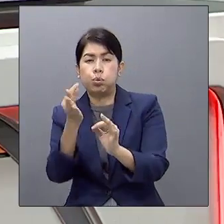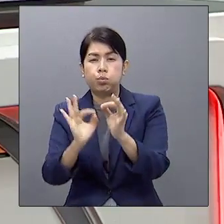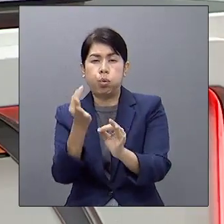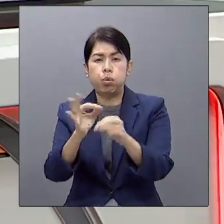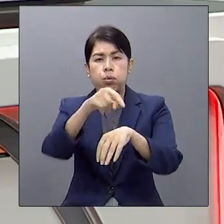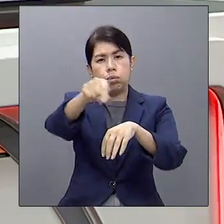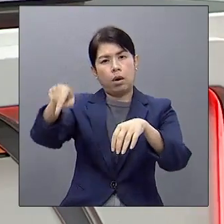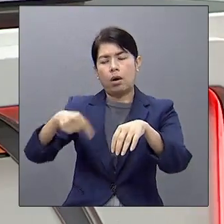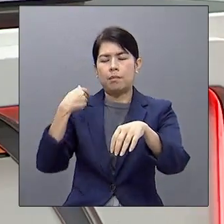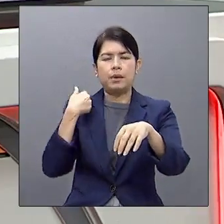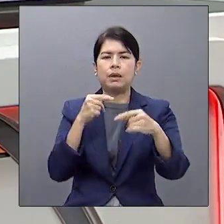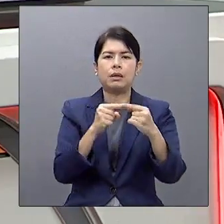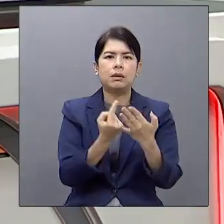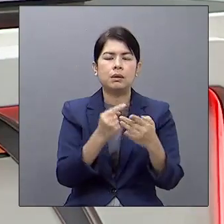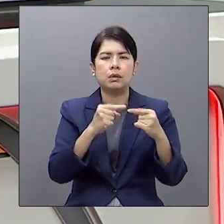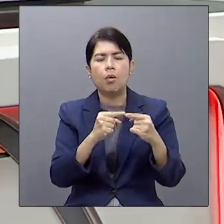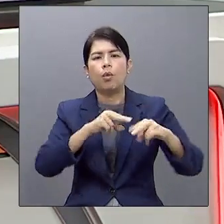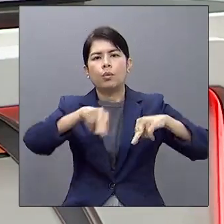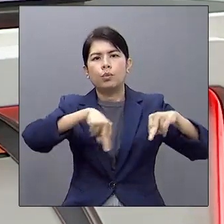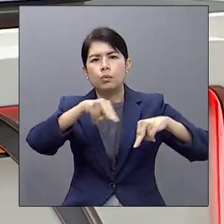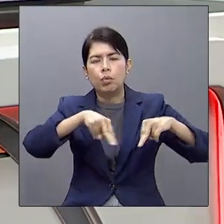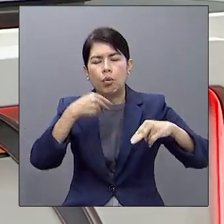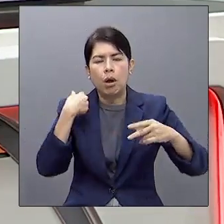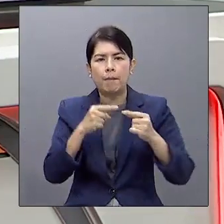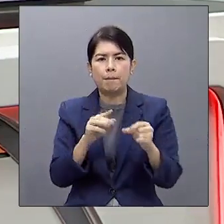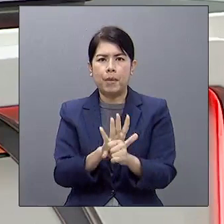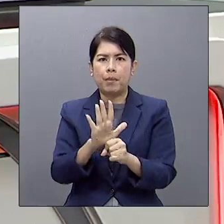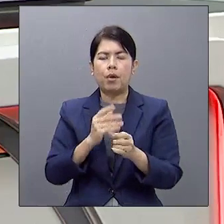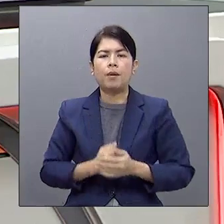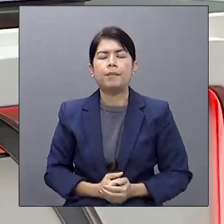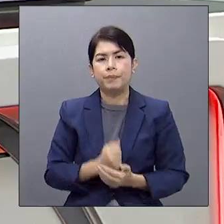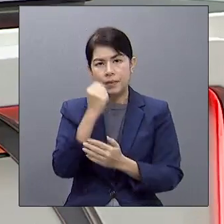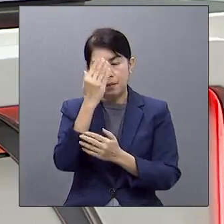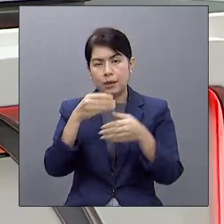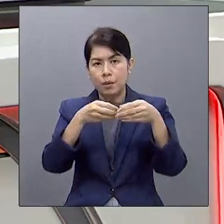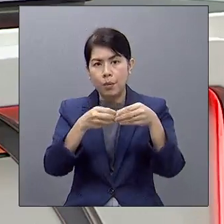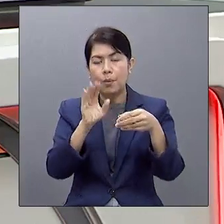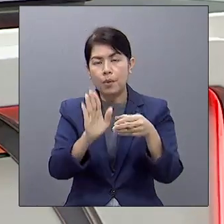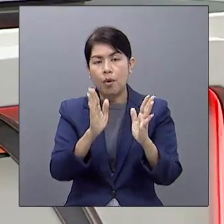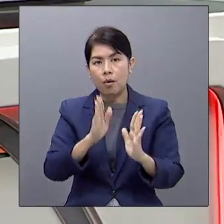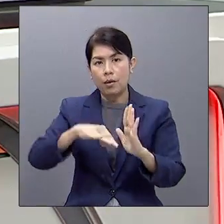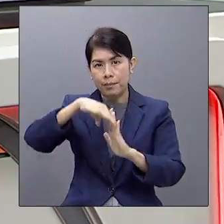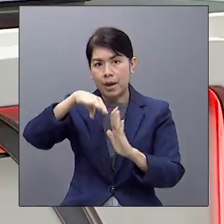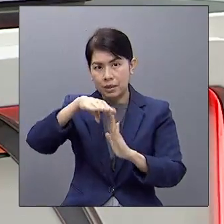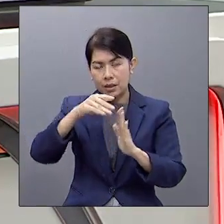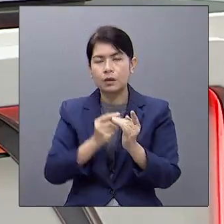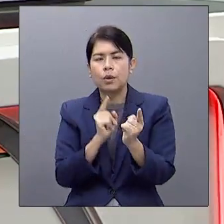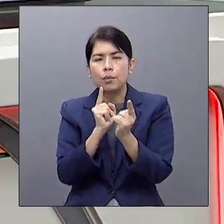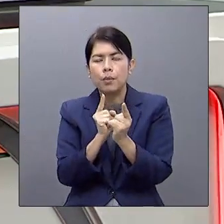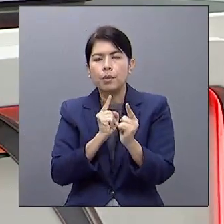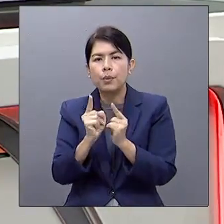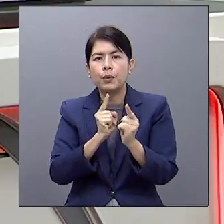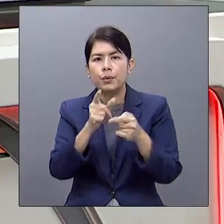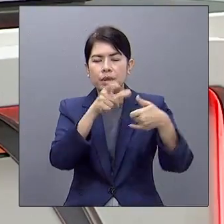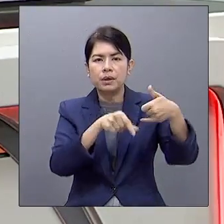ามเรื่องนี้มาโดยตลอดสำหรับพื้นที่ภาคเหนือก็คือสภาลมหายใจของคนในภาคเหนือนะคะเราจะคุยกับคุณบรรณรสบัวคลี่